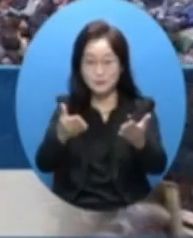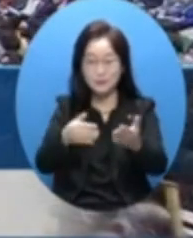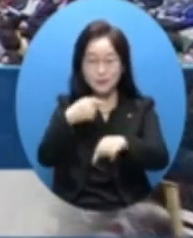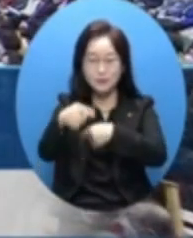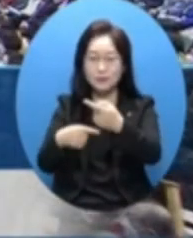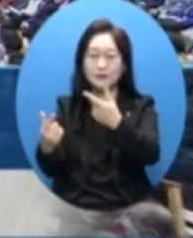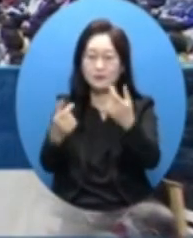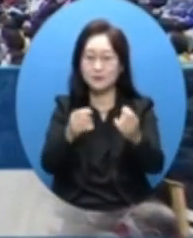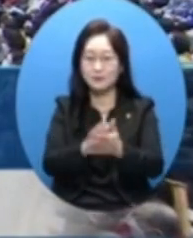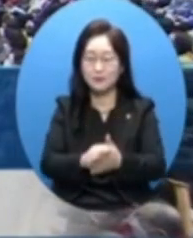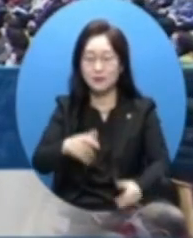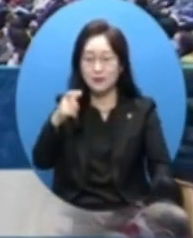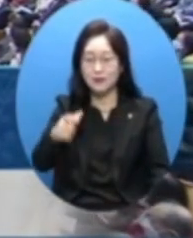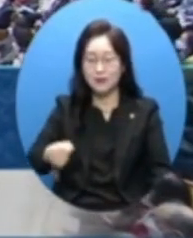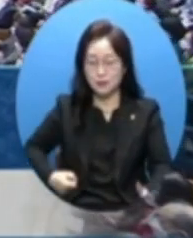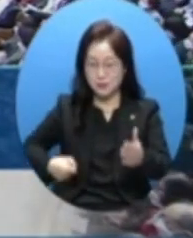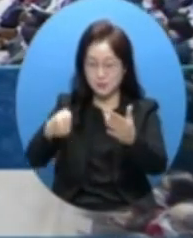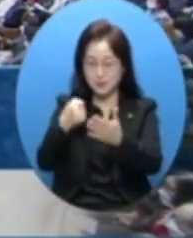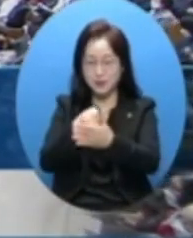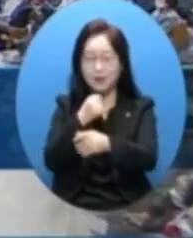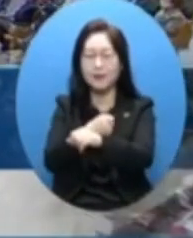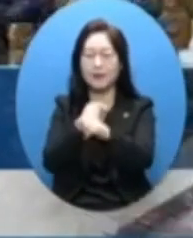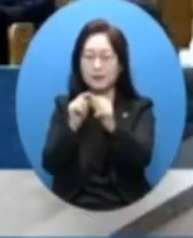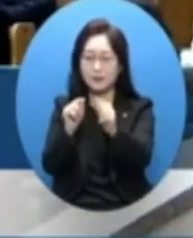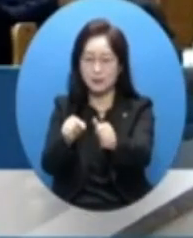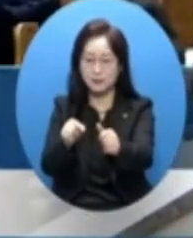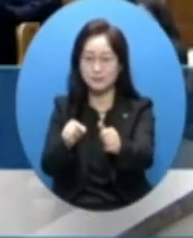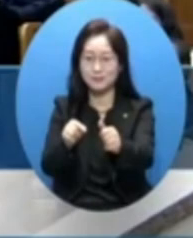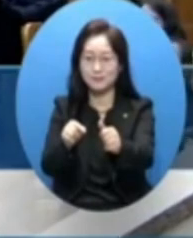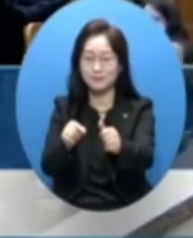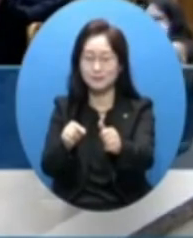한번 크게 따라 주시기 바랍니다 강하고 담대하라